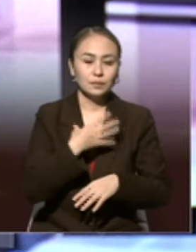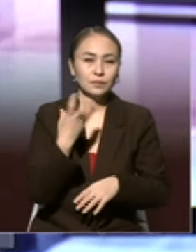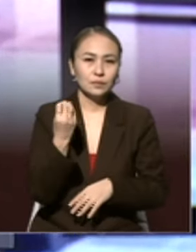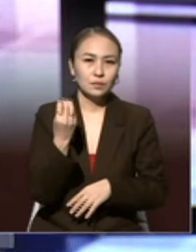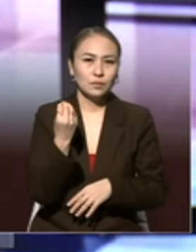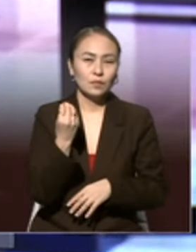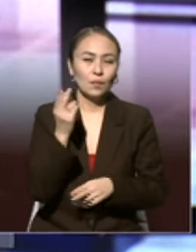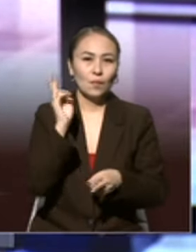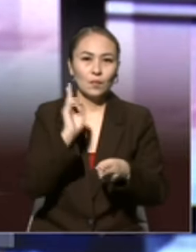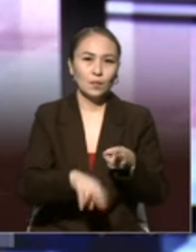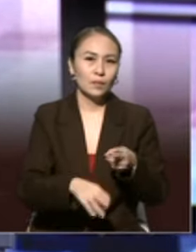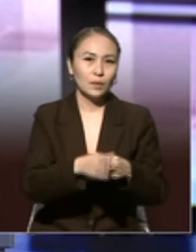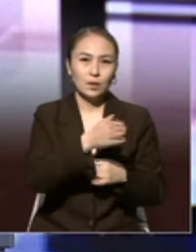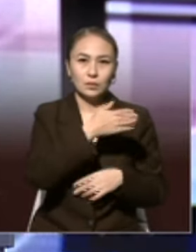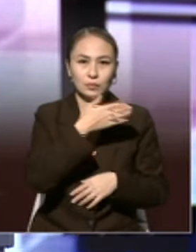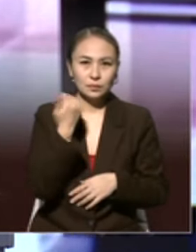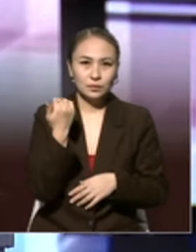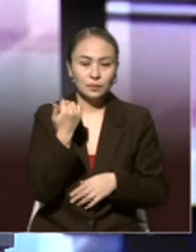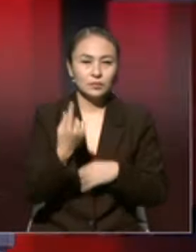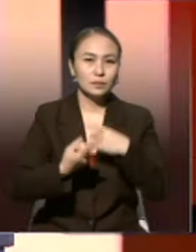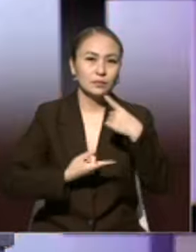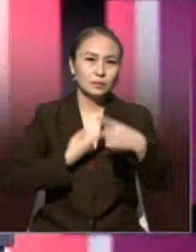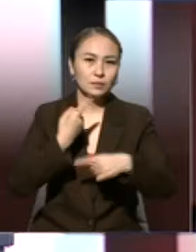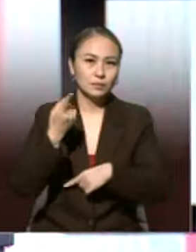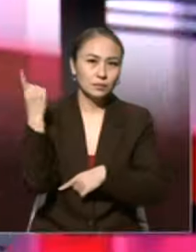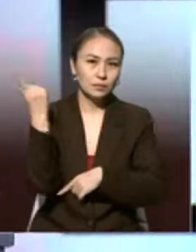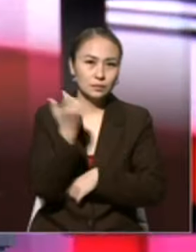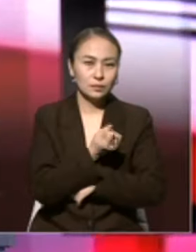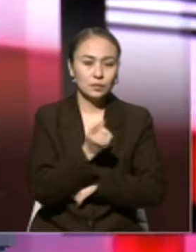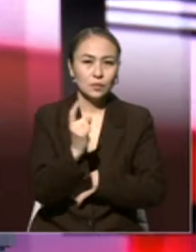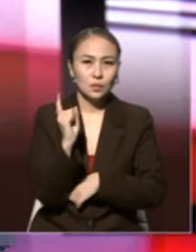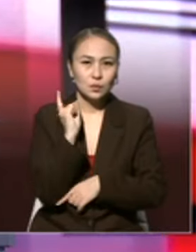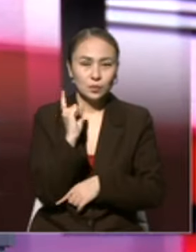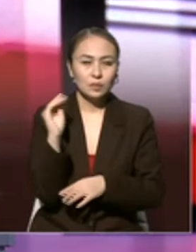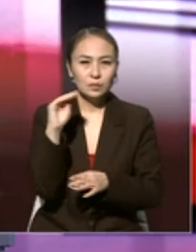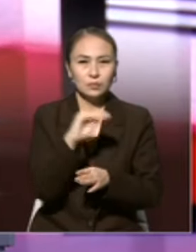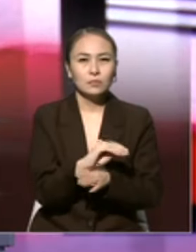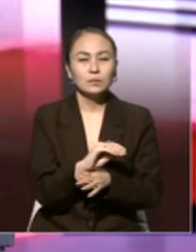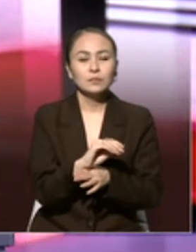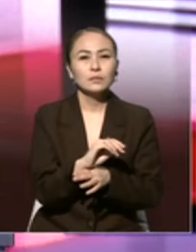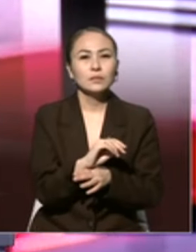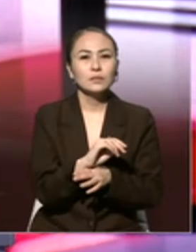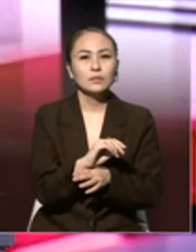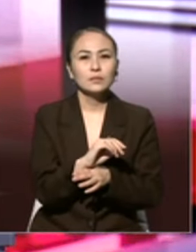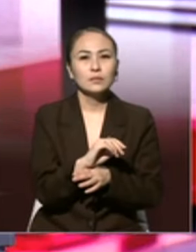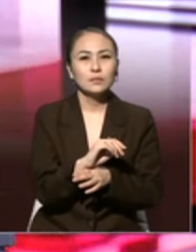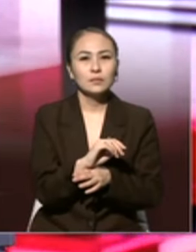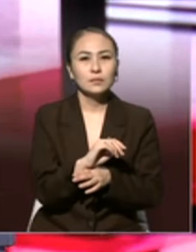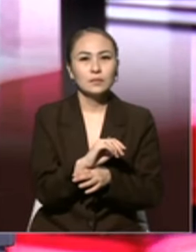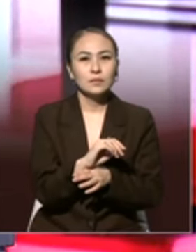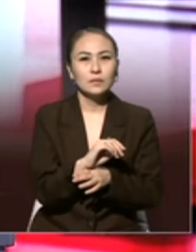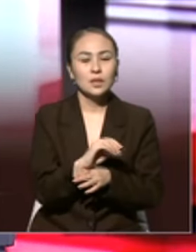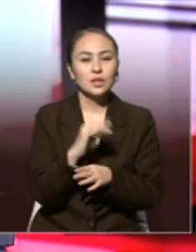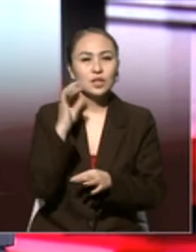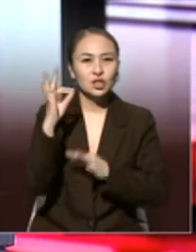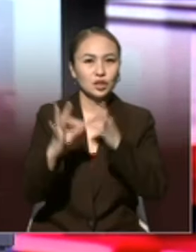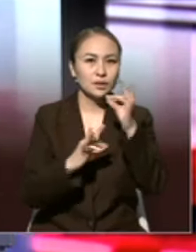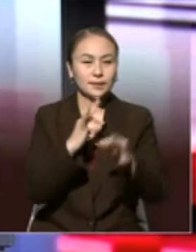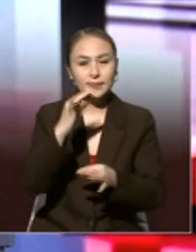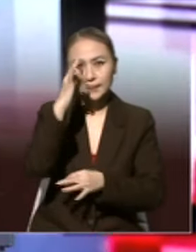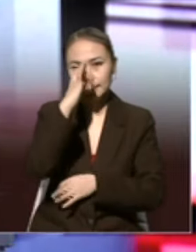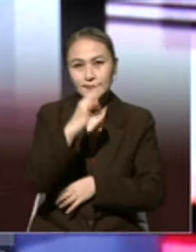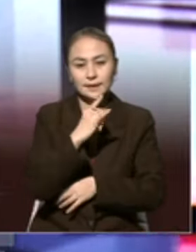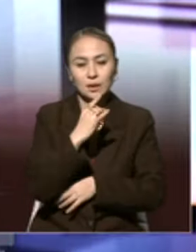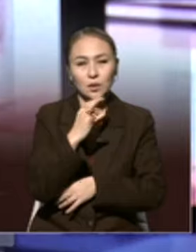өткен жоқ. Оны әлі келесі апталарда күтіп отырмыз. Сонымен қатар Шығыс Қазақстан